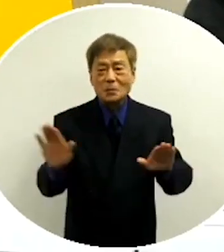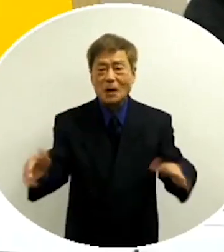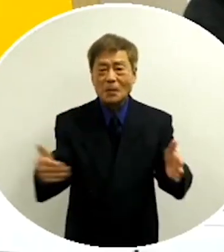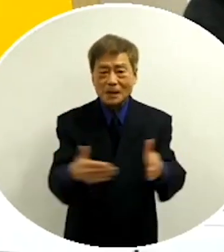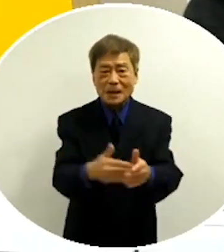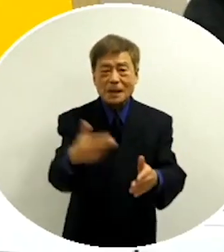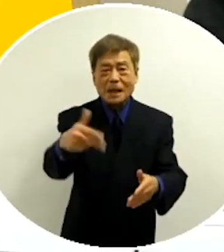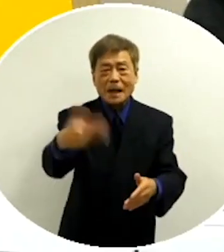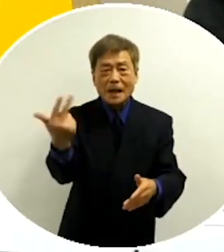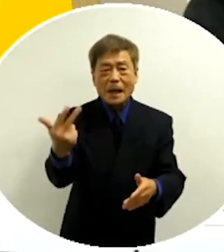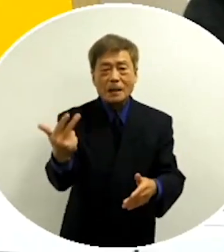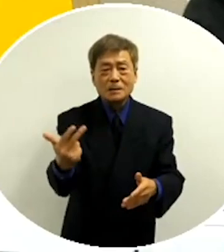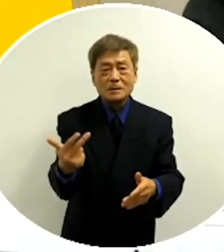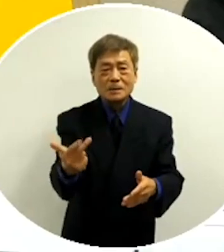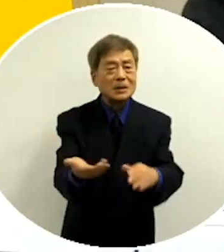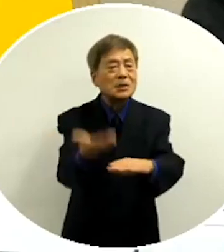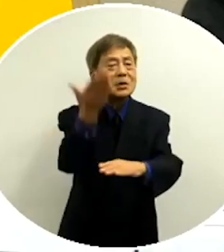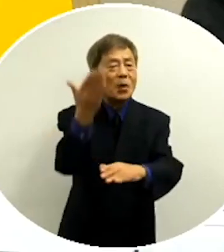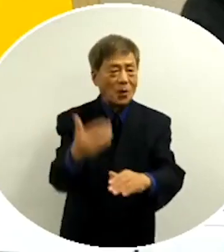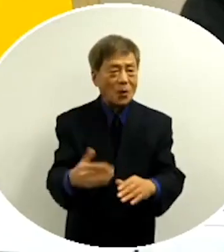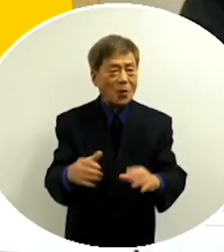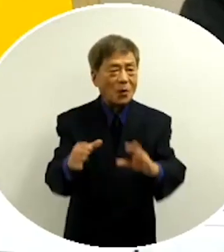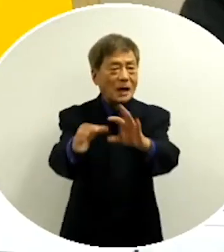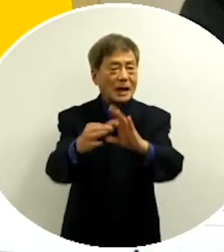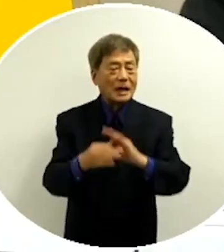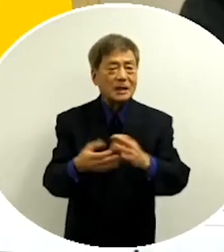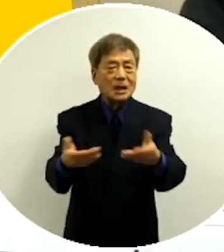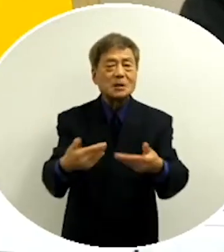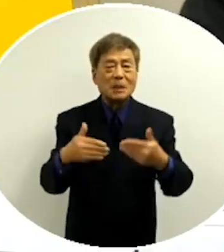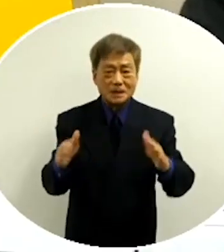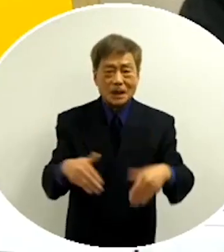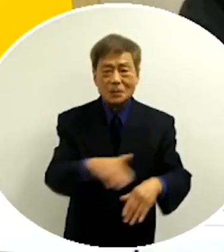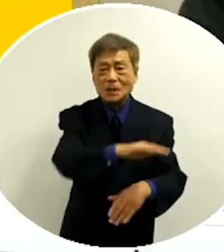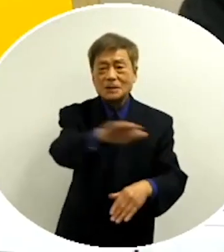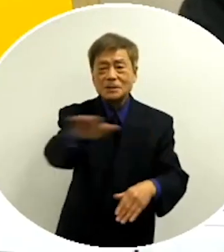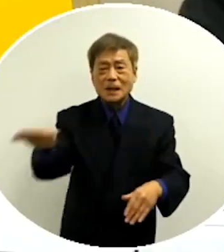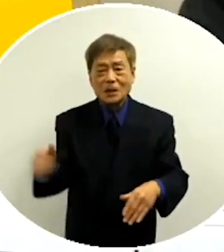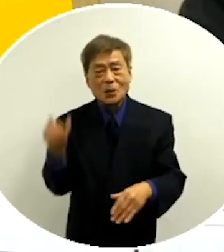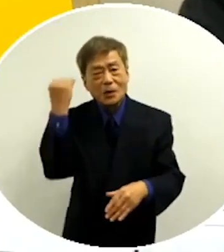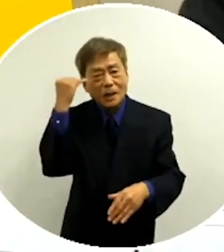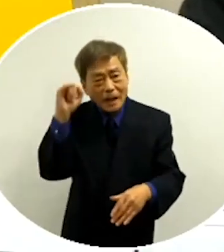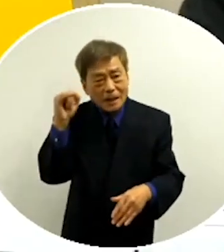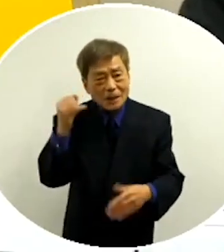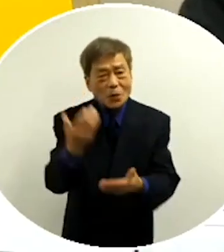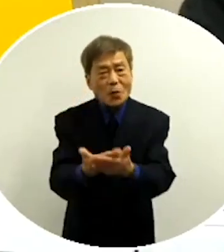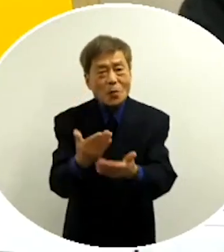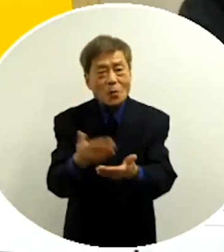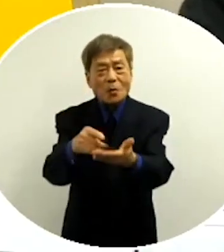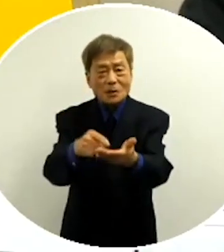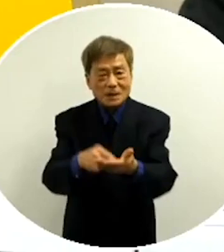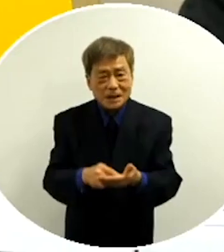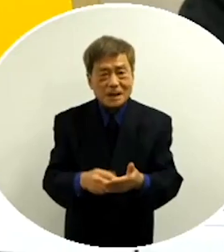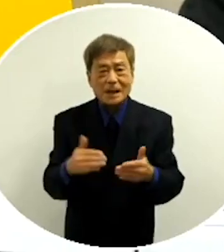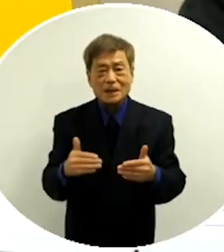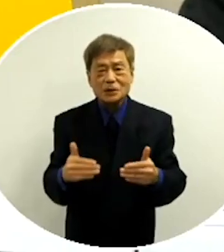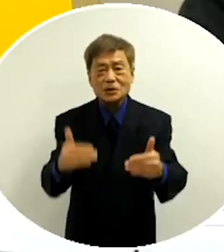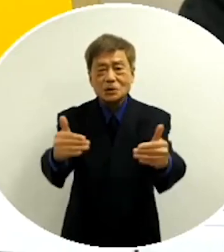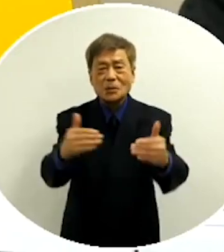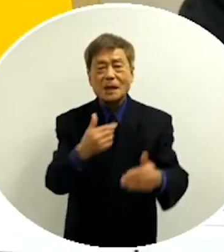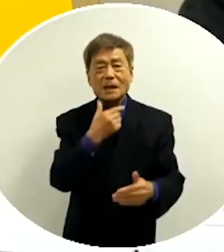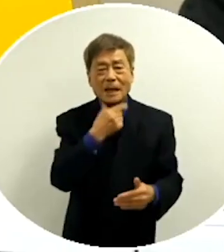のご意見をいただきました本日はそれらのご意見を踏まえつつ進行できればと思っておりますまた